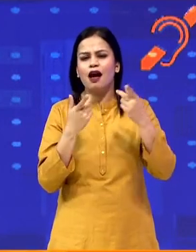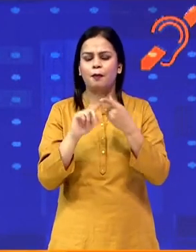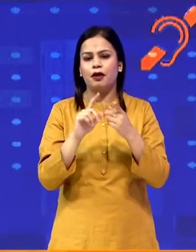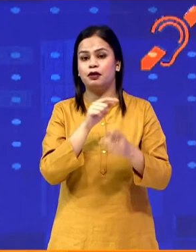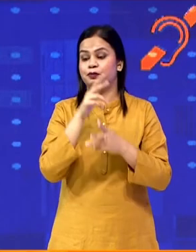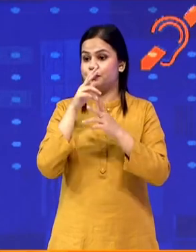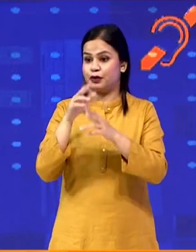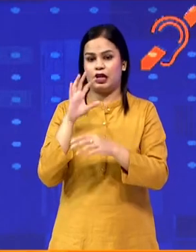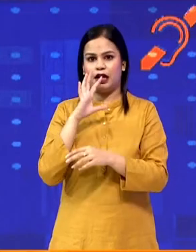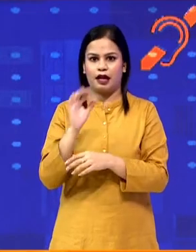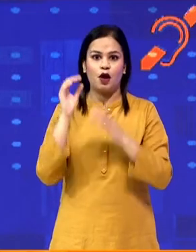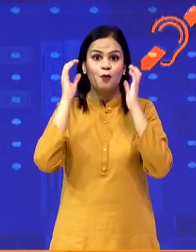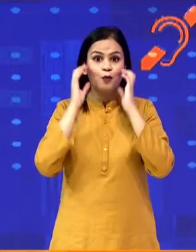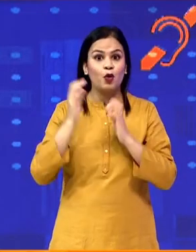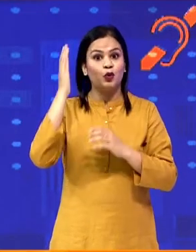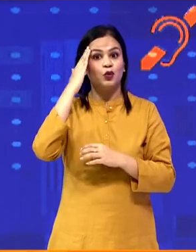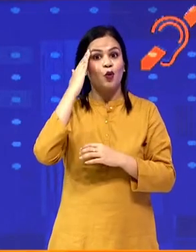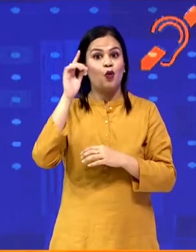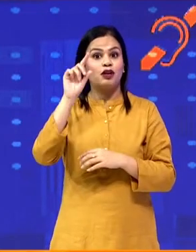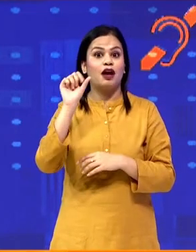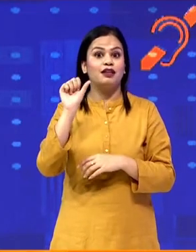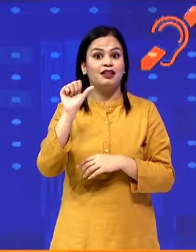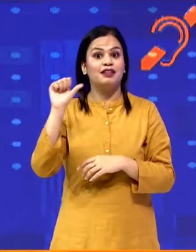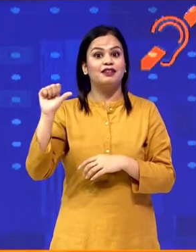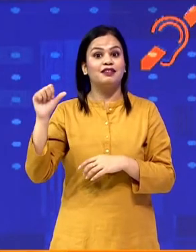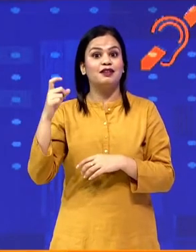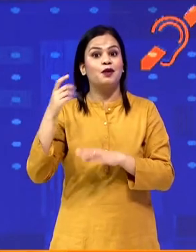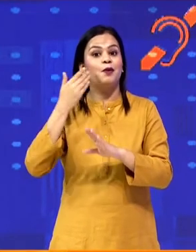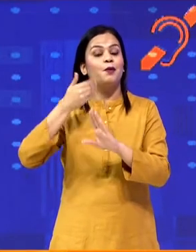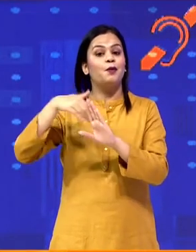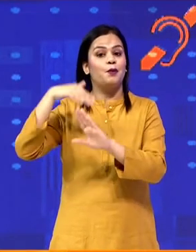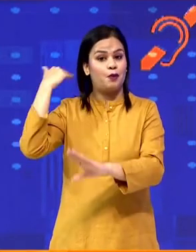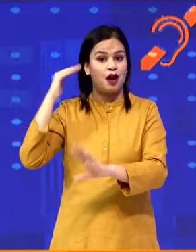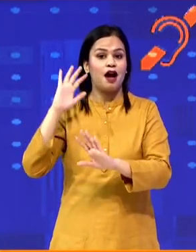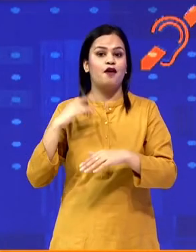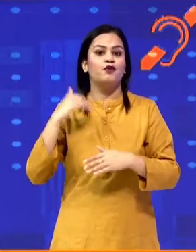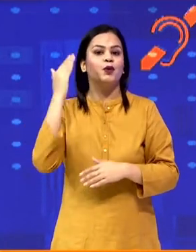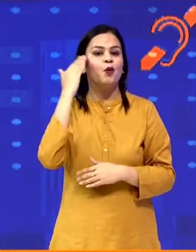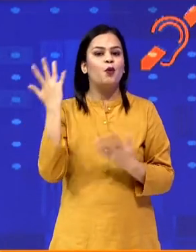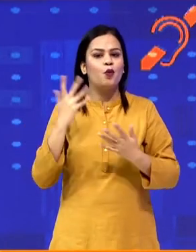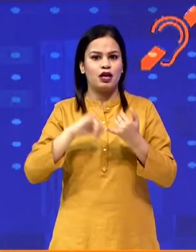से जानता जब ये जनरल सेक्रेटरी थे पार्टी के मैं भी सिटी